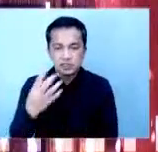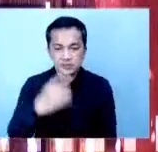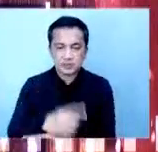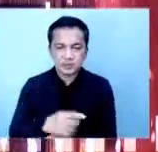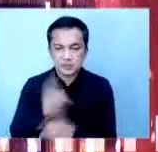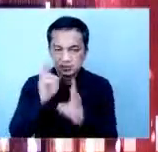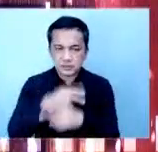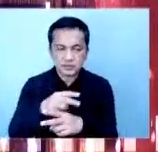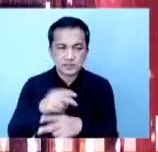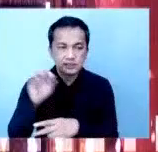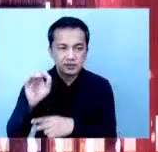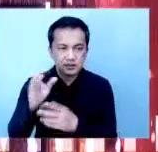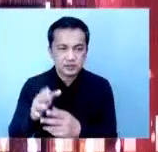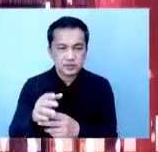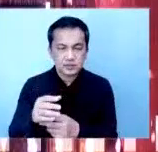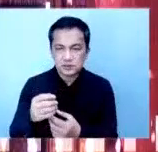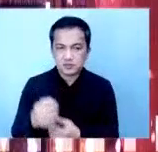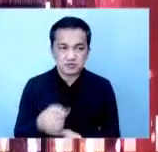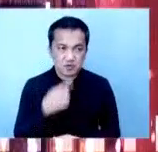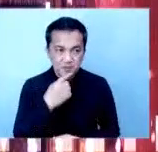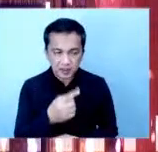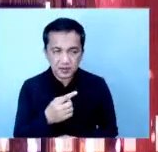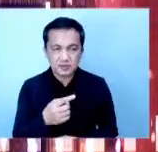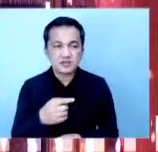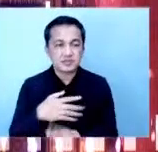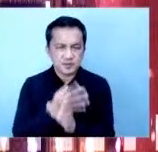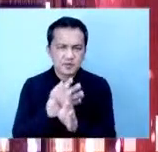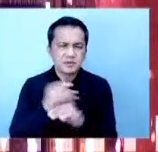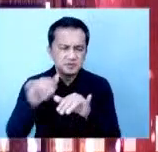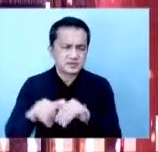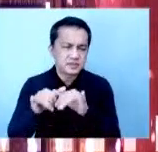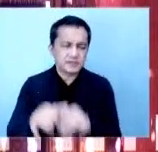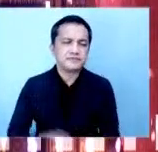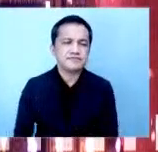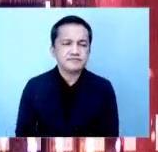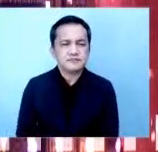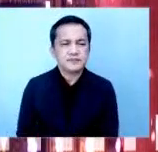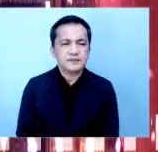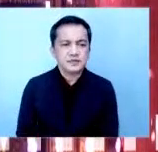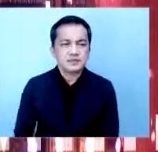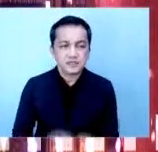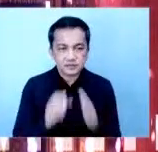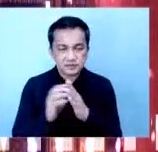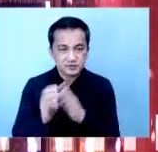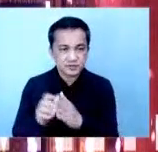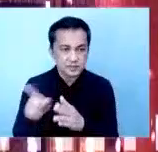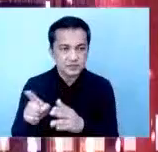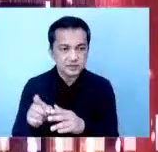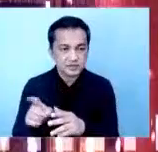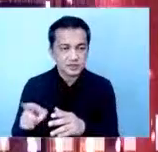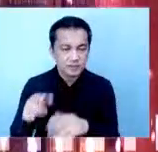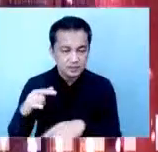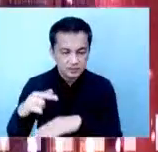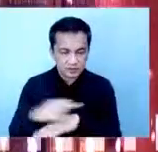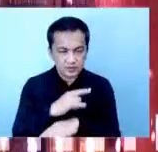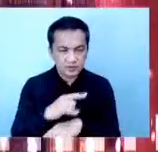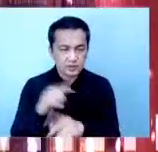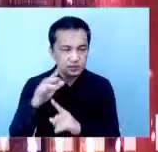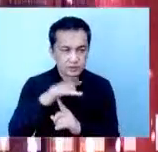Pero base sa kanilang impormasyon, nasa Davao City lang ito dahil nasa lungsod pa rin ang kanyang mga eroplano at